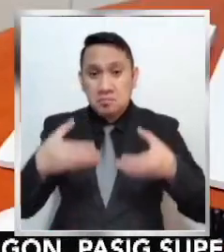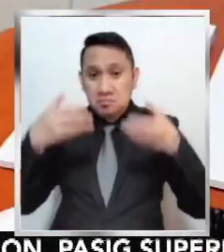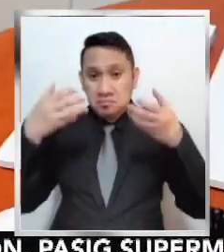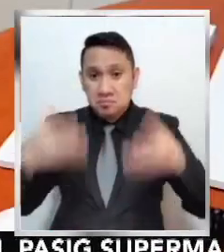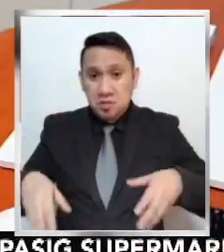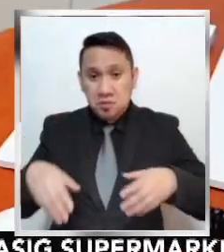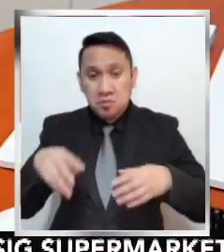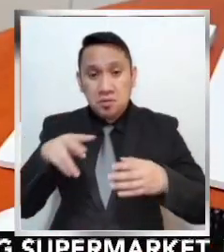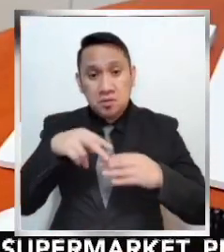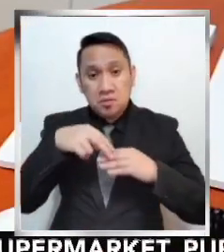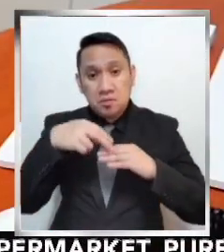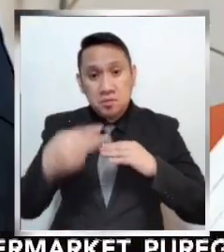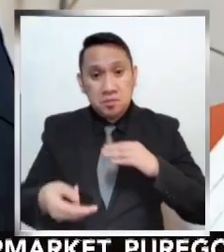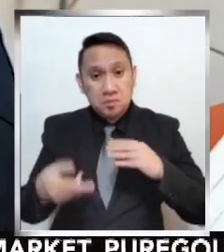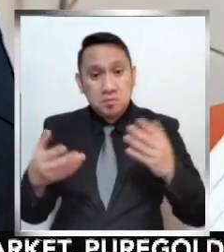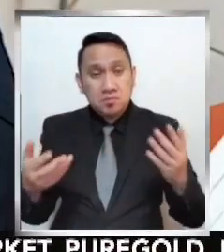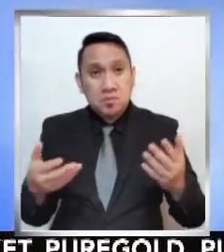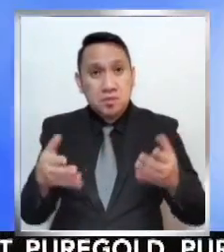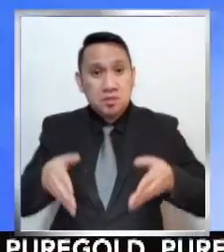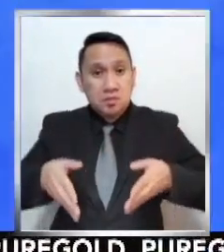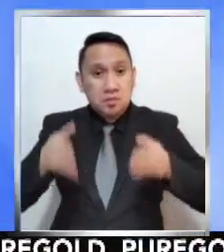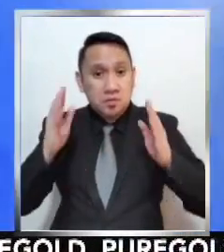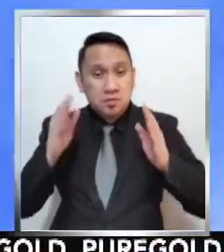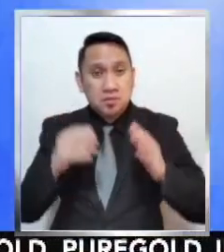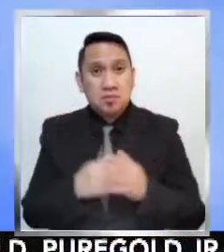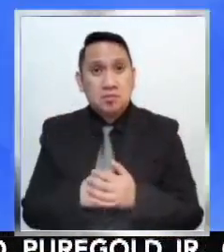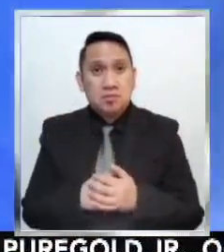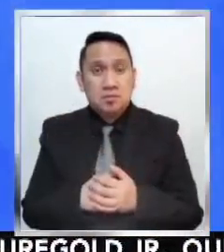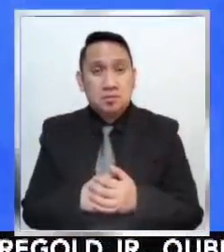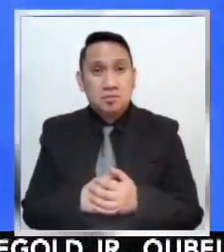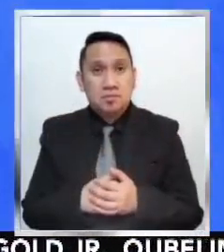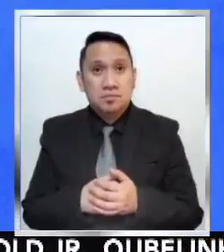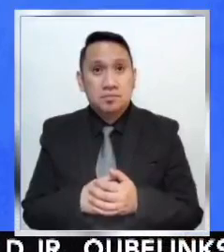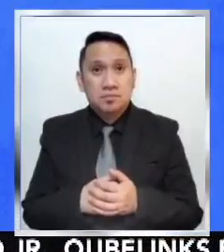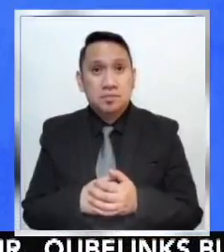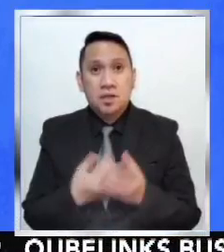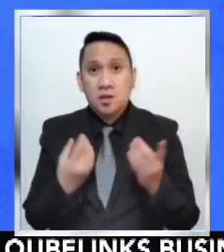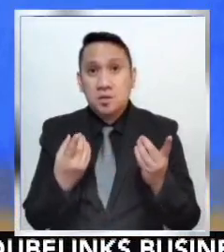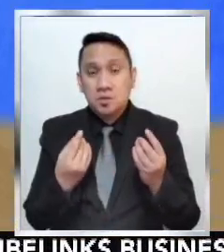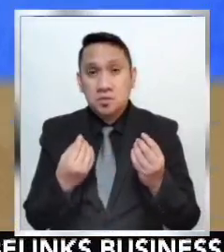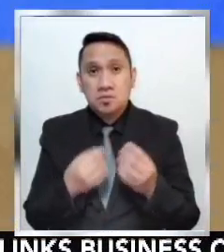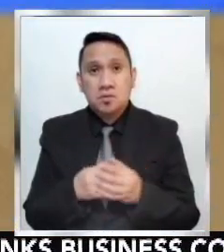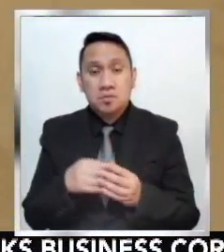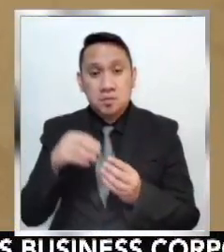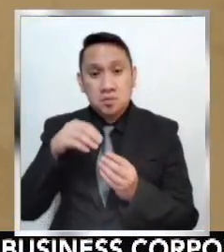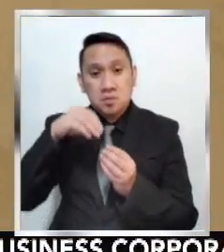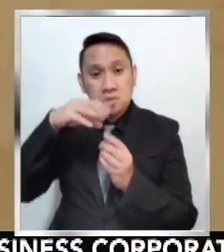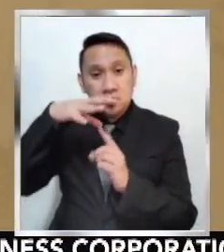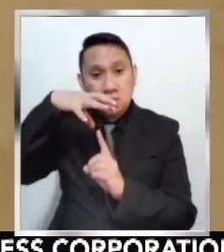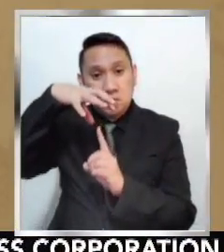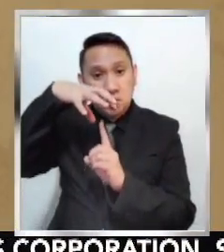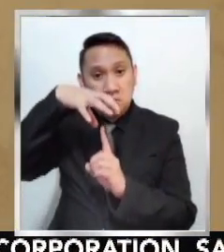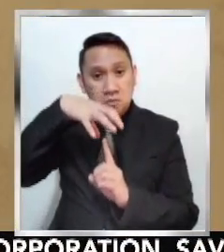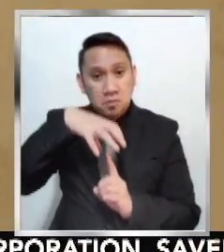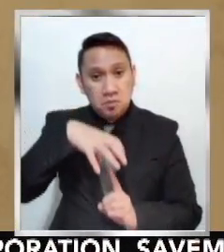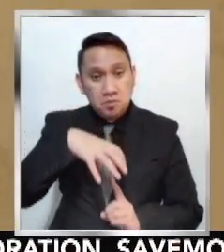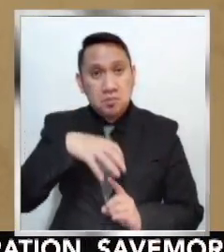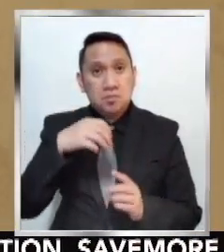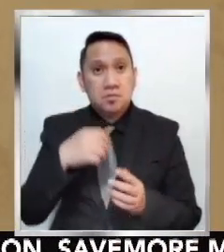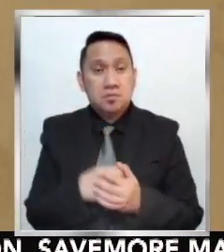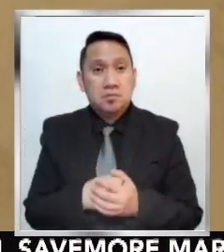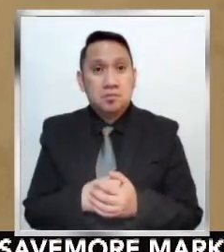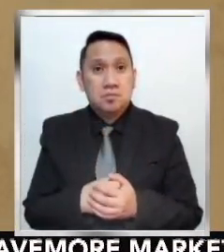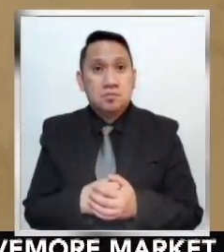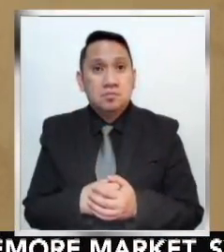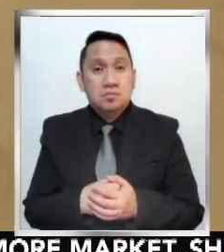Dapat makontrol yung momentum ng object. Maglalagay tayo ng parachute. Mapapababa natin ang force sa pamamagitan